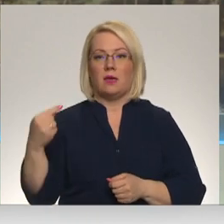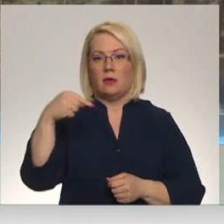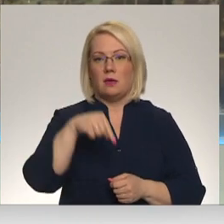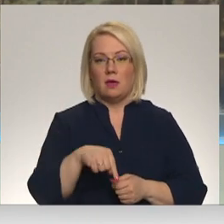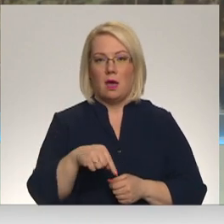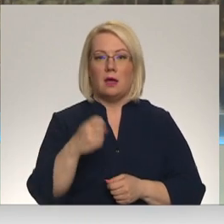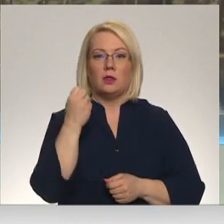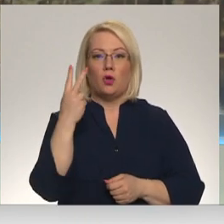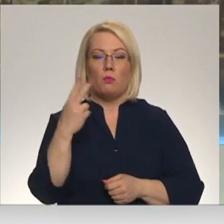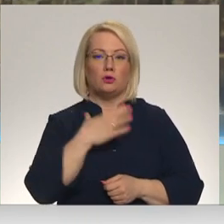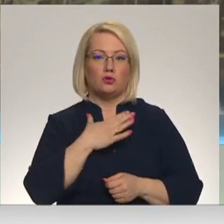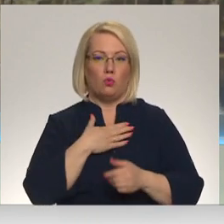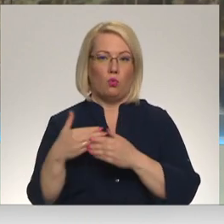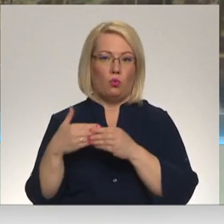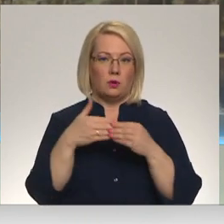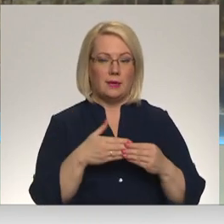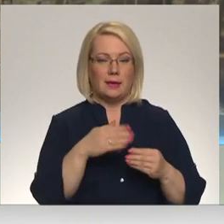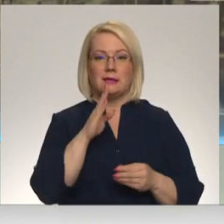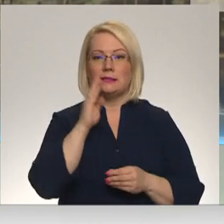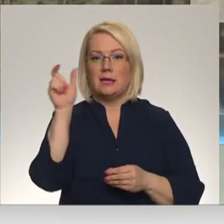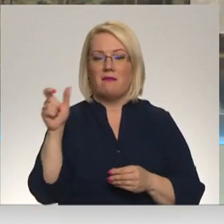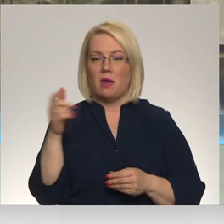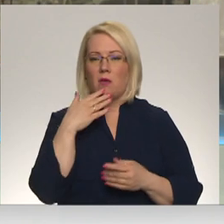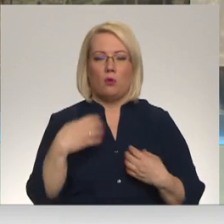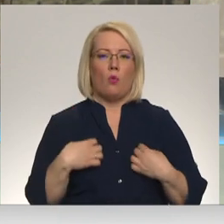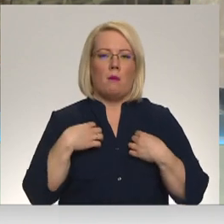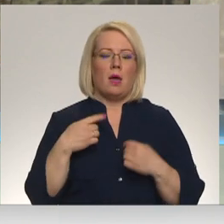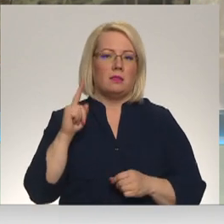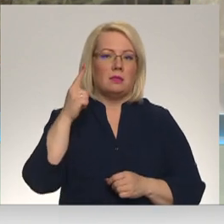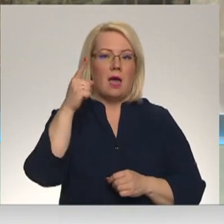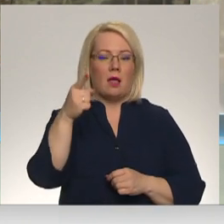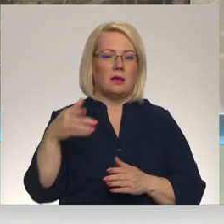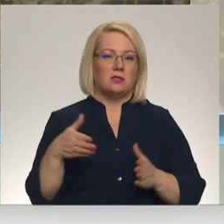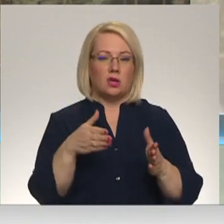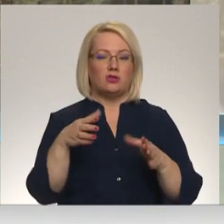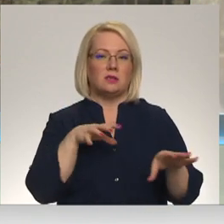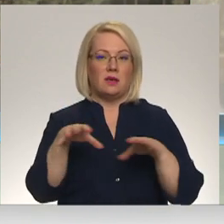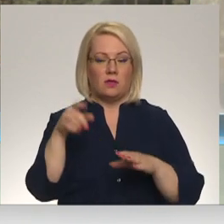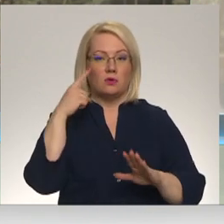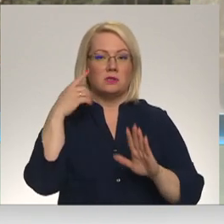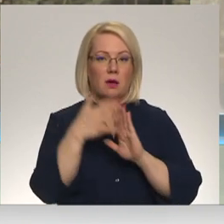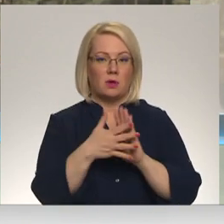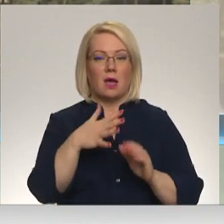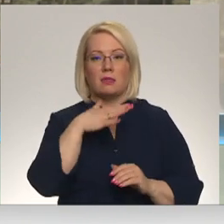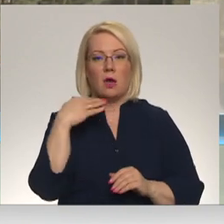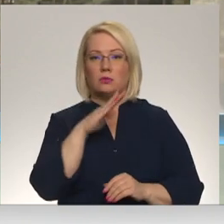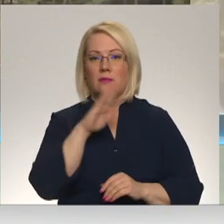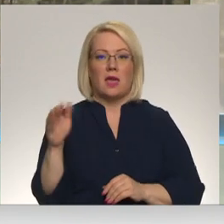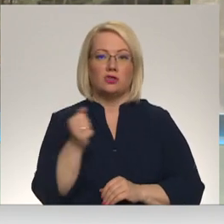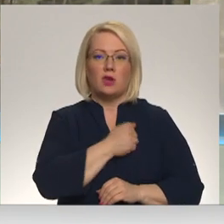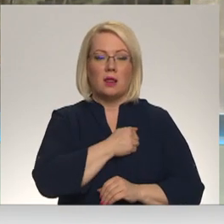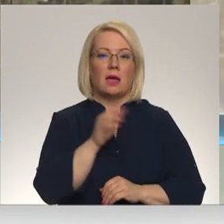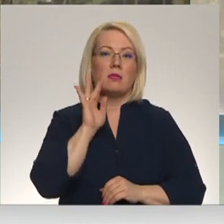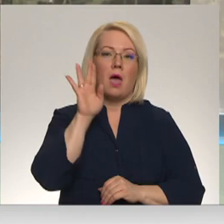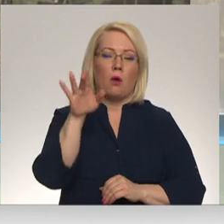ar 12 suņiem. Sievietes neesot biedējas tālais ceļš ar dzīvniekiem, jo apzinājušās, ka daudz nežēlīgāk